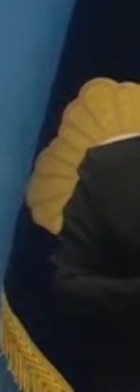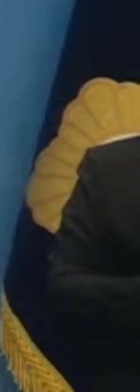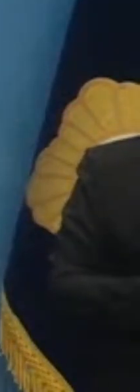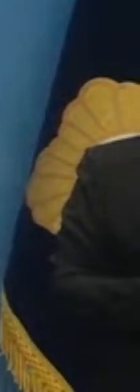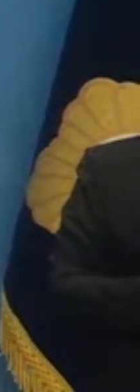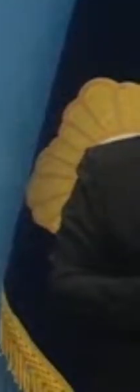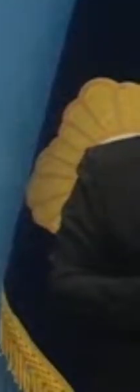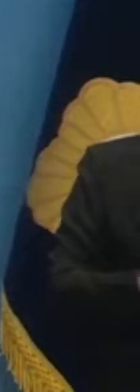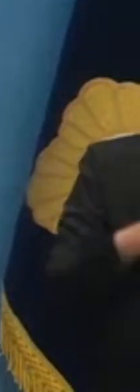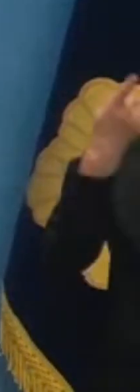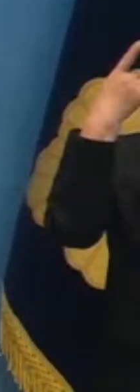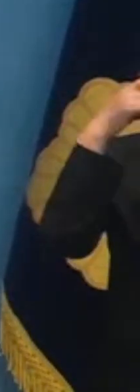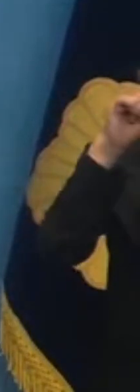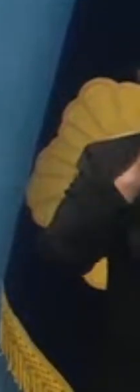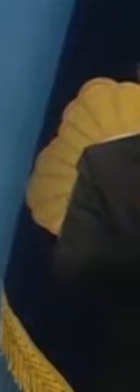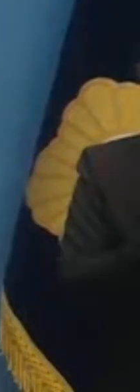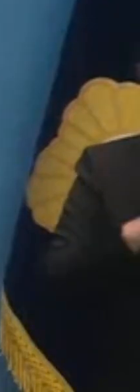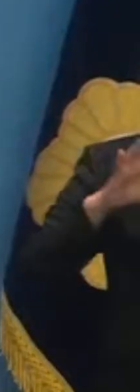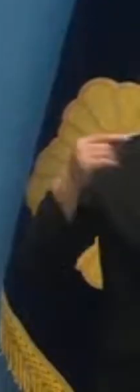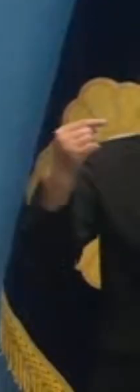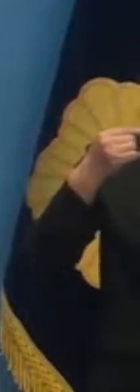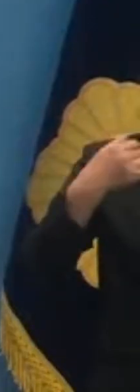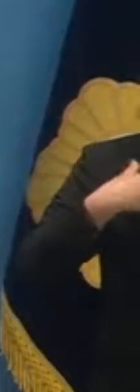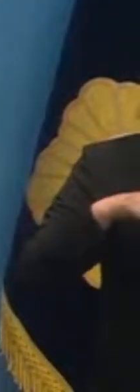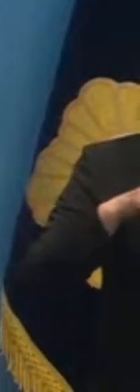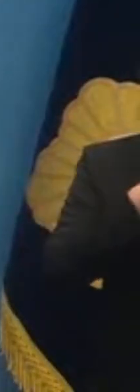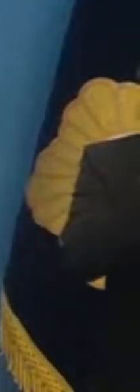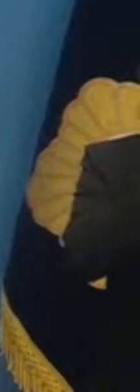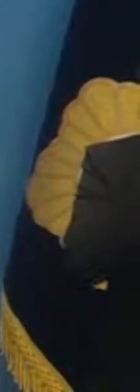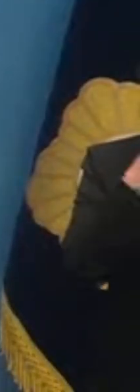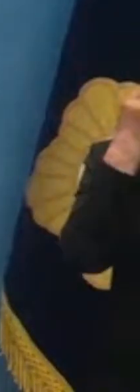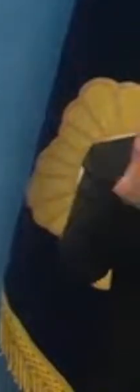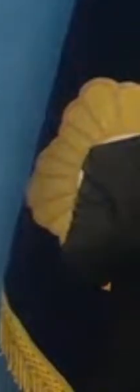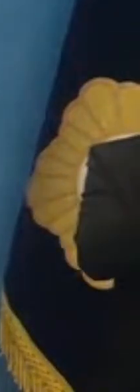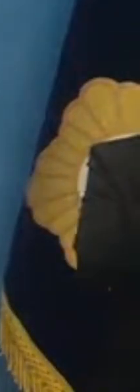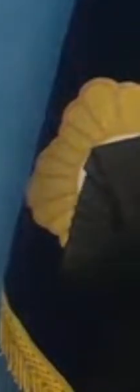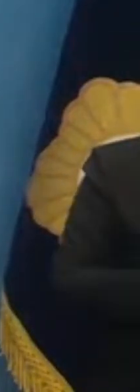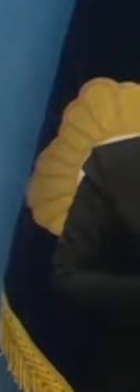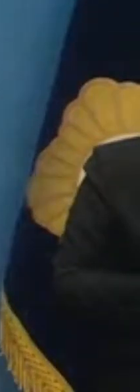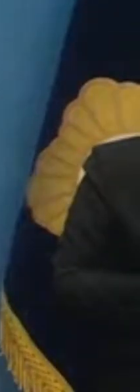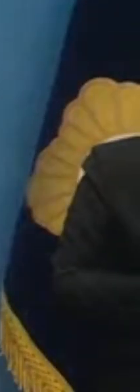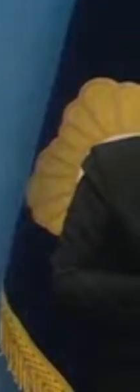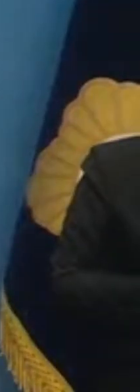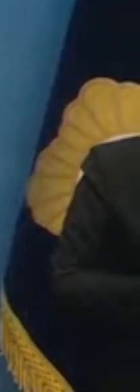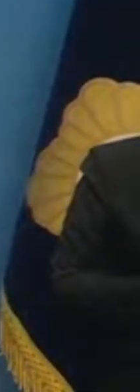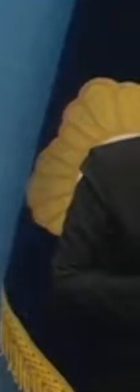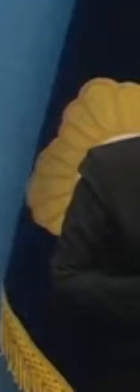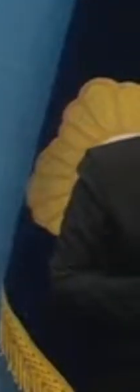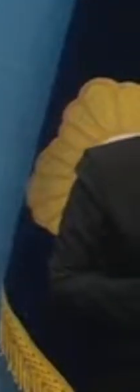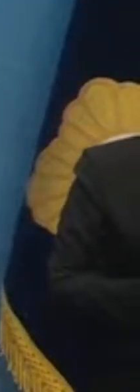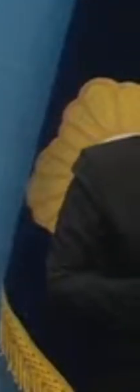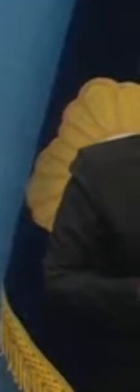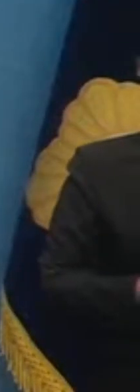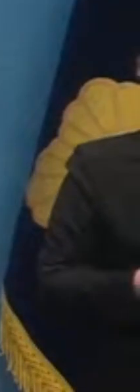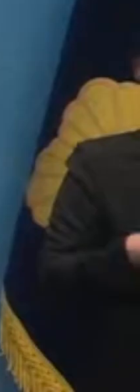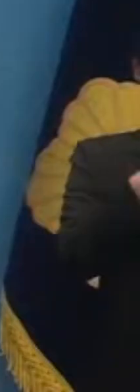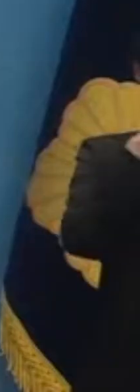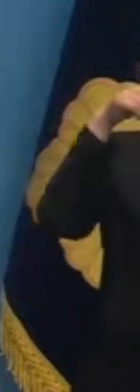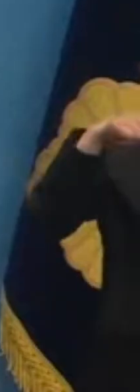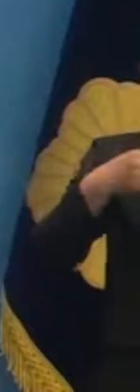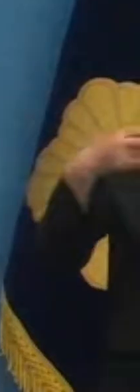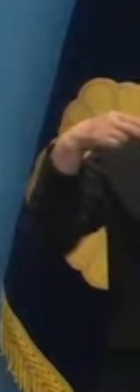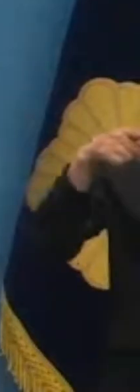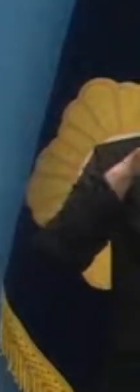바랍니다. 또한 러시아와의 외교는 포기할 생각인지 묻고 싶습니다. 다음 개혁신당 대선 후보 이준석 거짓말